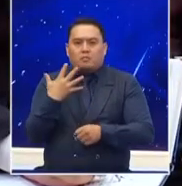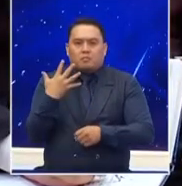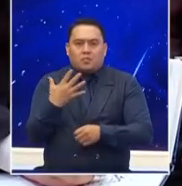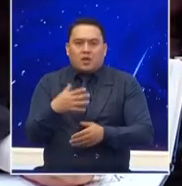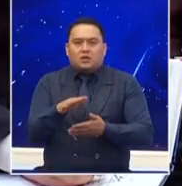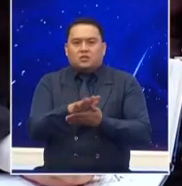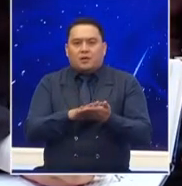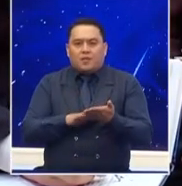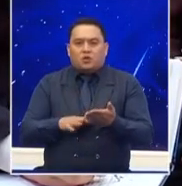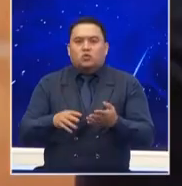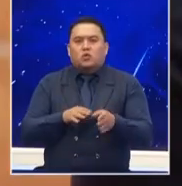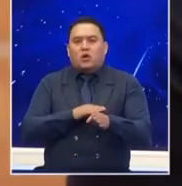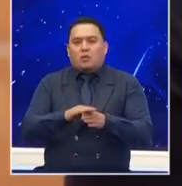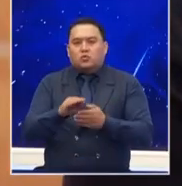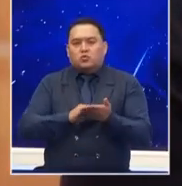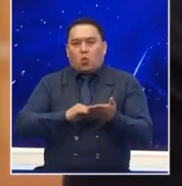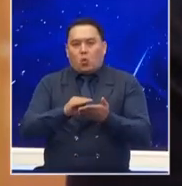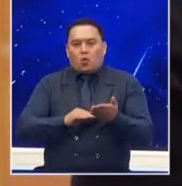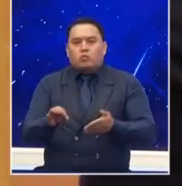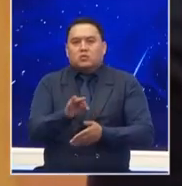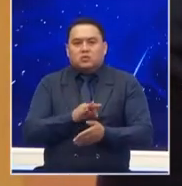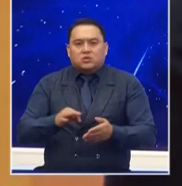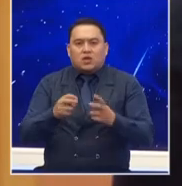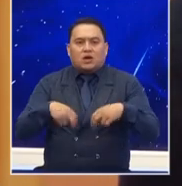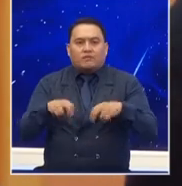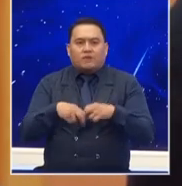мердігерлерге 5 хаттама толтырылған. Облыс аумағында